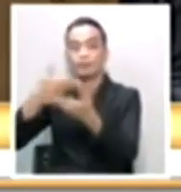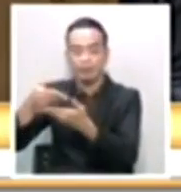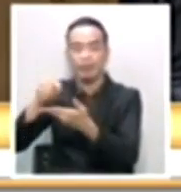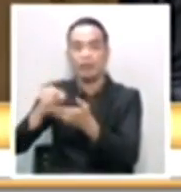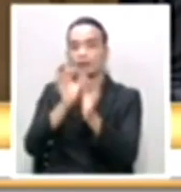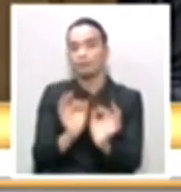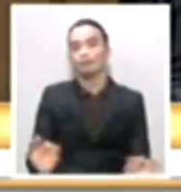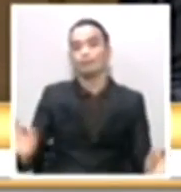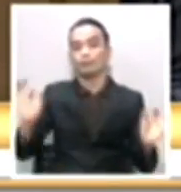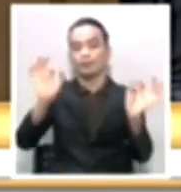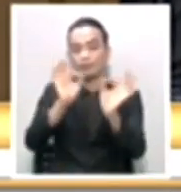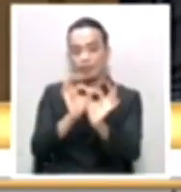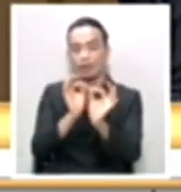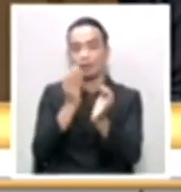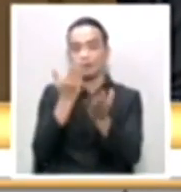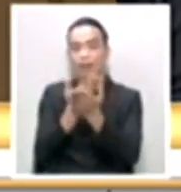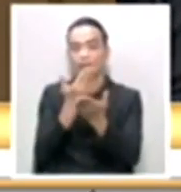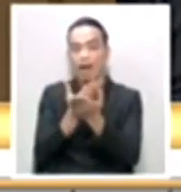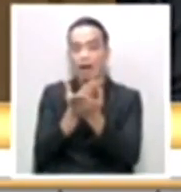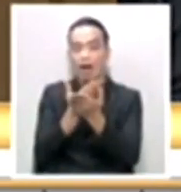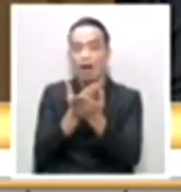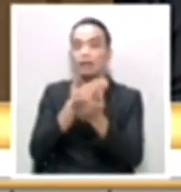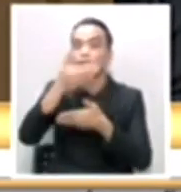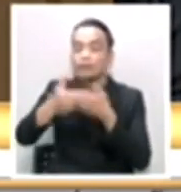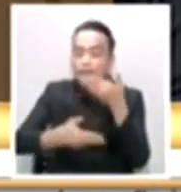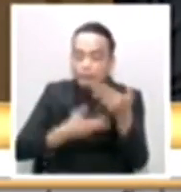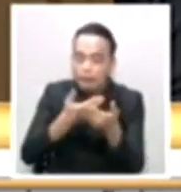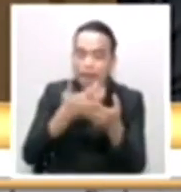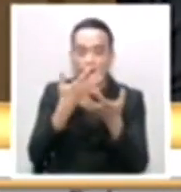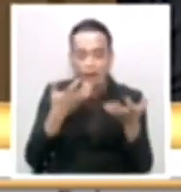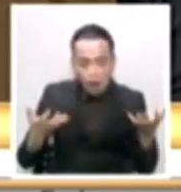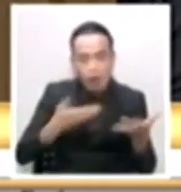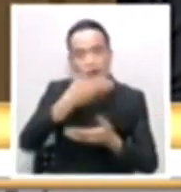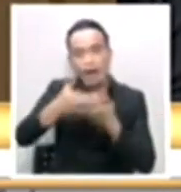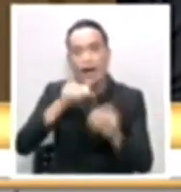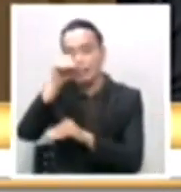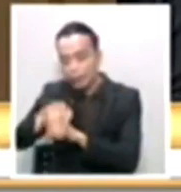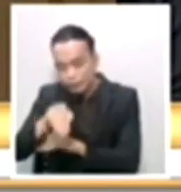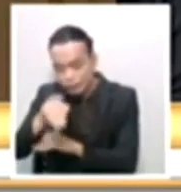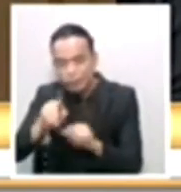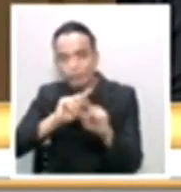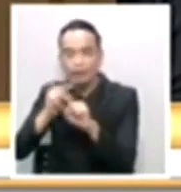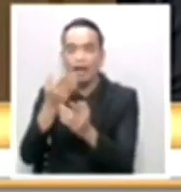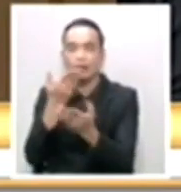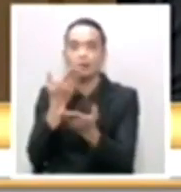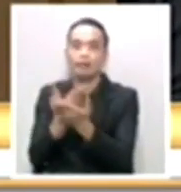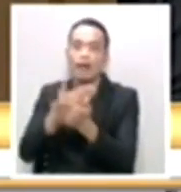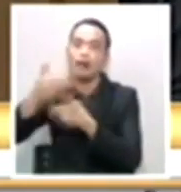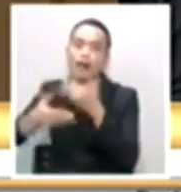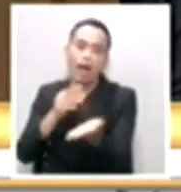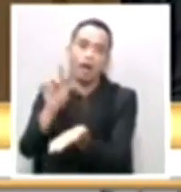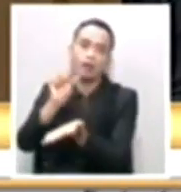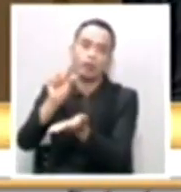ได้มูลค่าเพิ่มนะครับซื้อสามารถทำเงินประชาชนที่ทำเกษตรเนี่ยสามารถทำเงินได้น้อยมากนะ